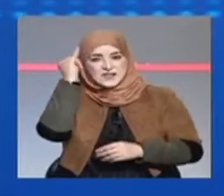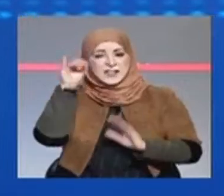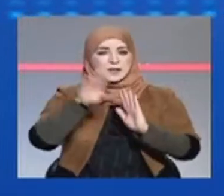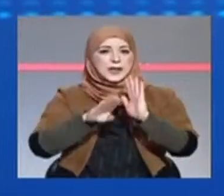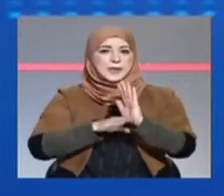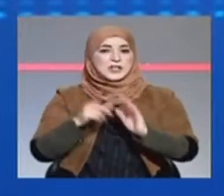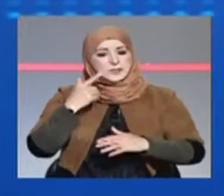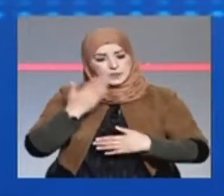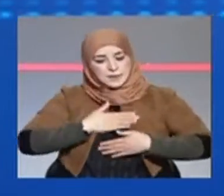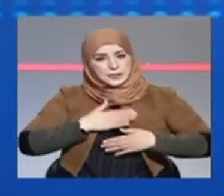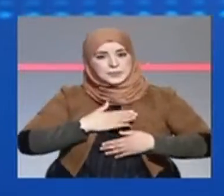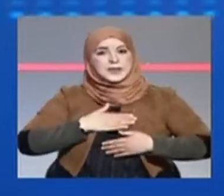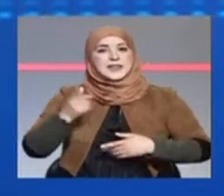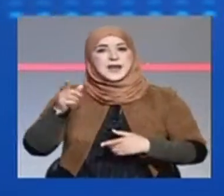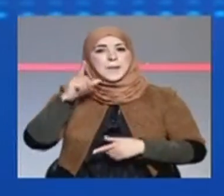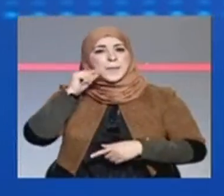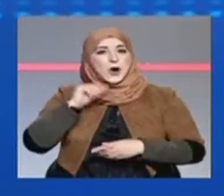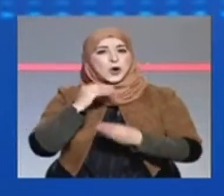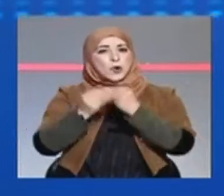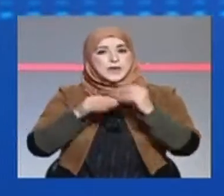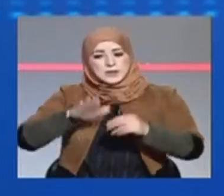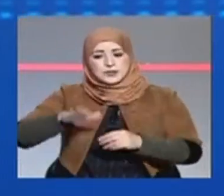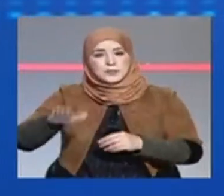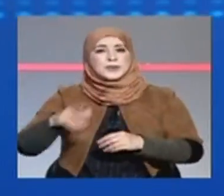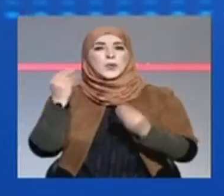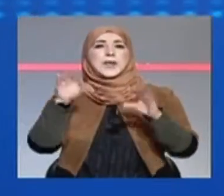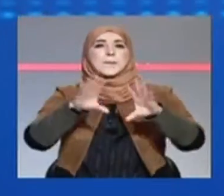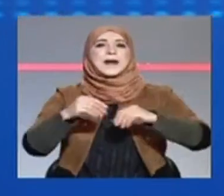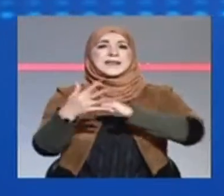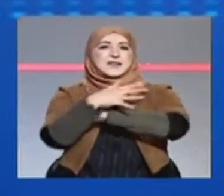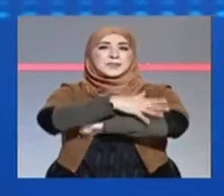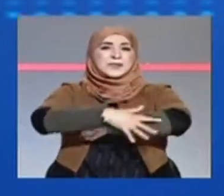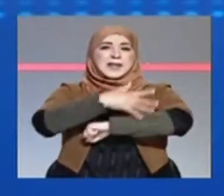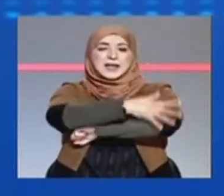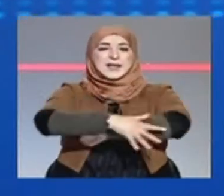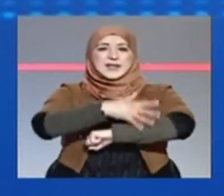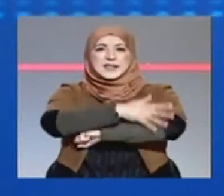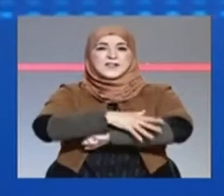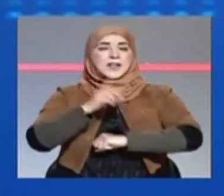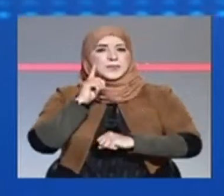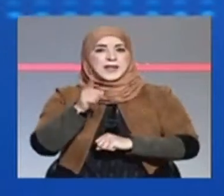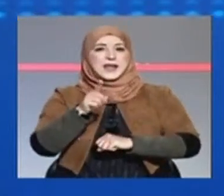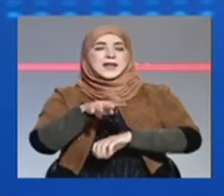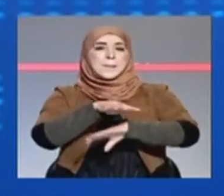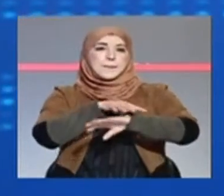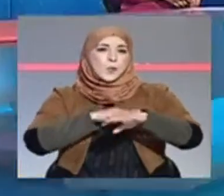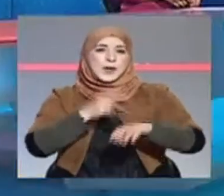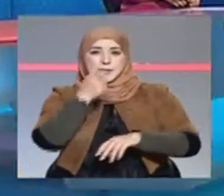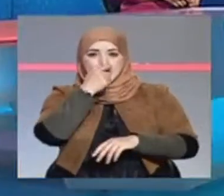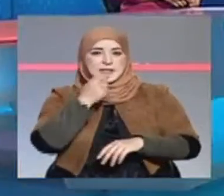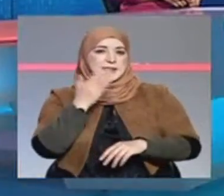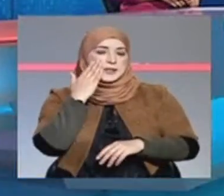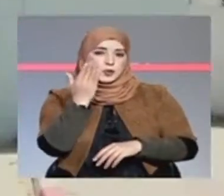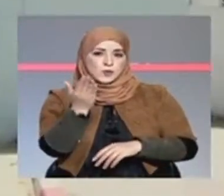بها الاولياء وتلاميذه خصوصا بالمناطق الريفيه بينها منطقه كركر من ولايه المنستير